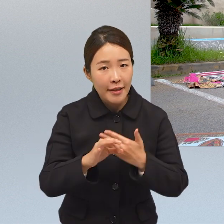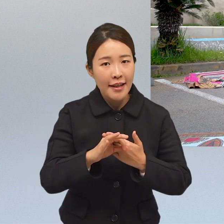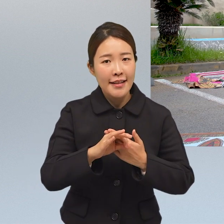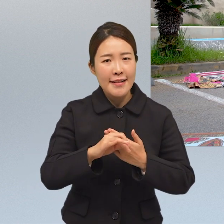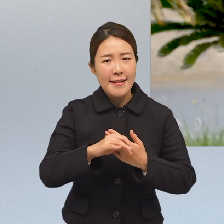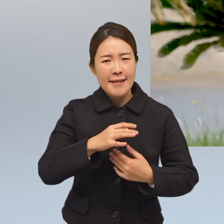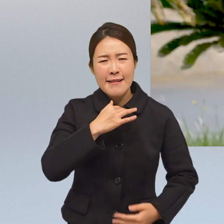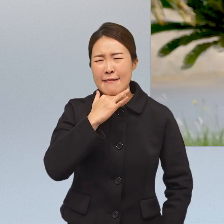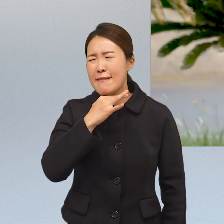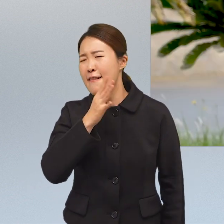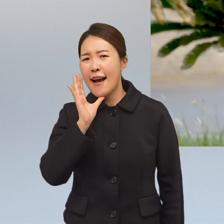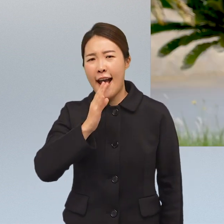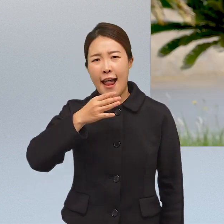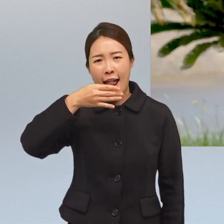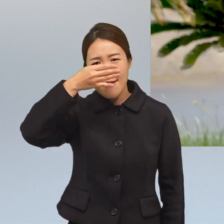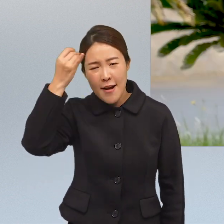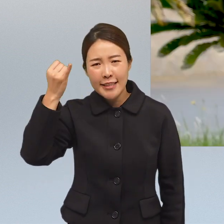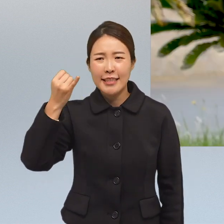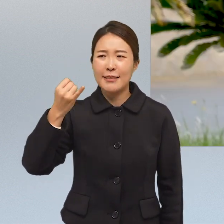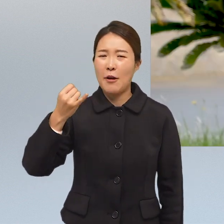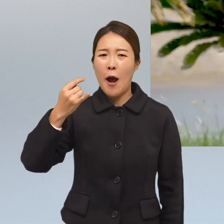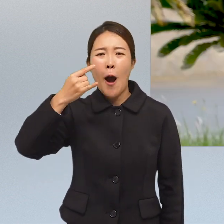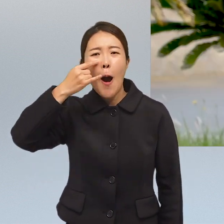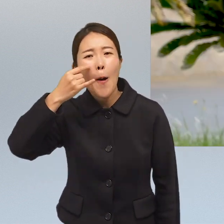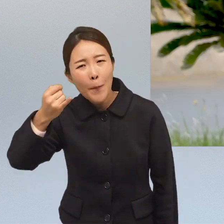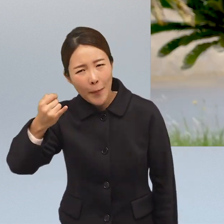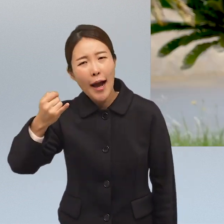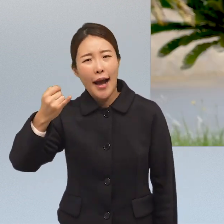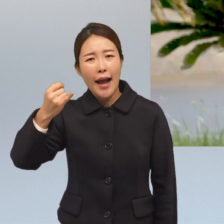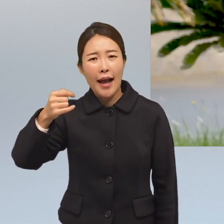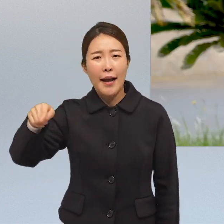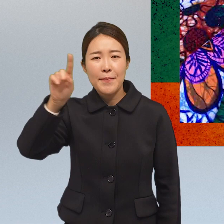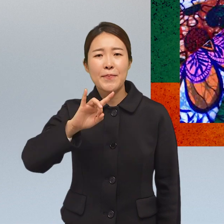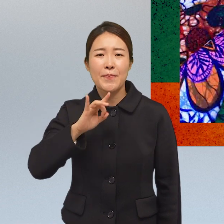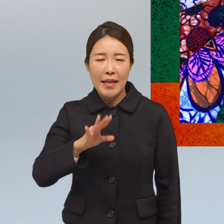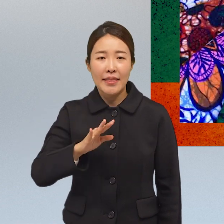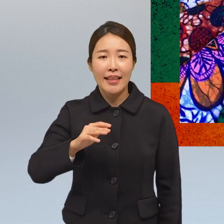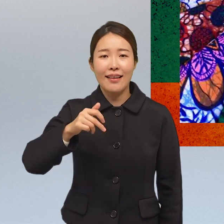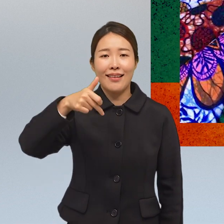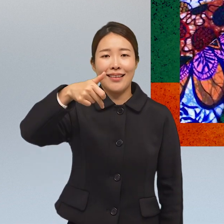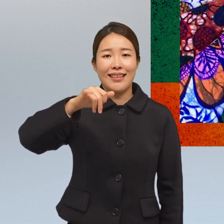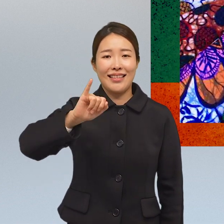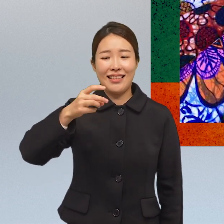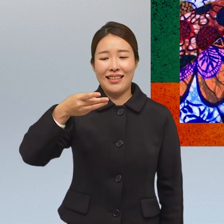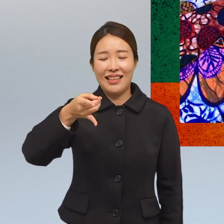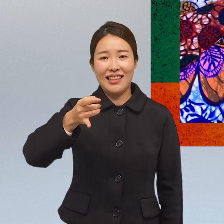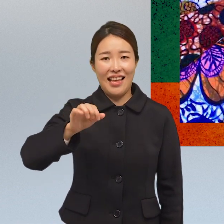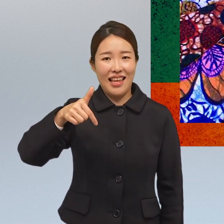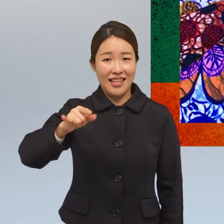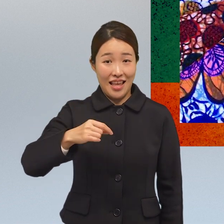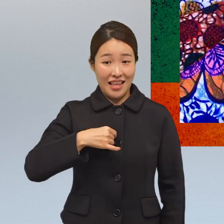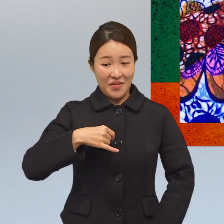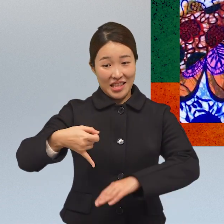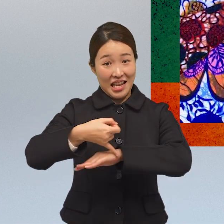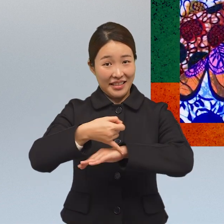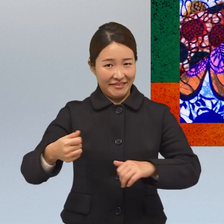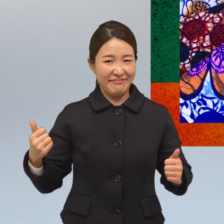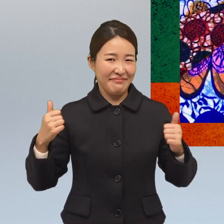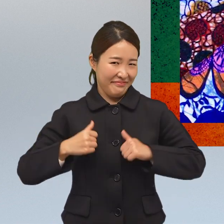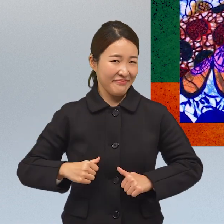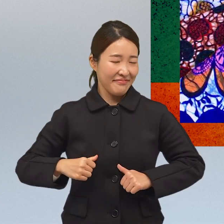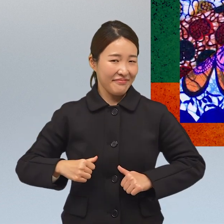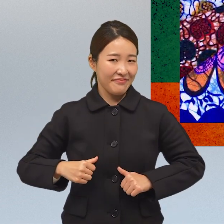아니면 진짜 나이 많은 우리 할머니, 엄마 같은 사람만 기탱게 그